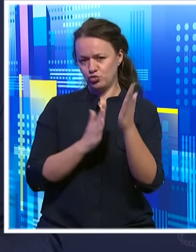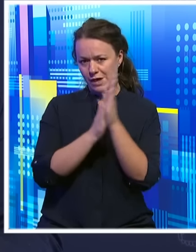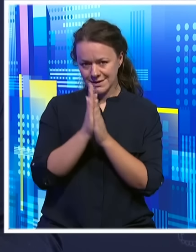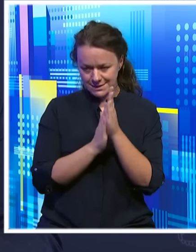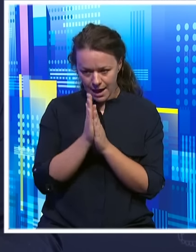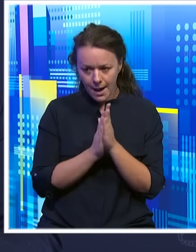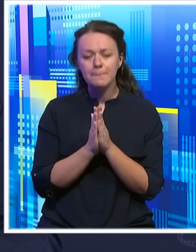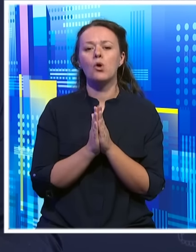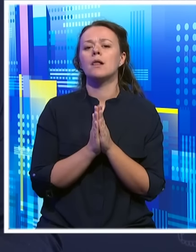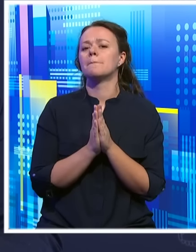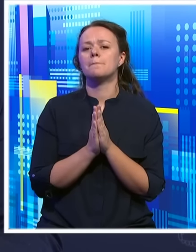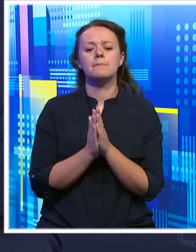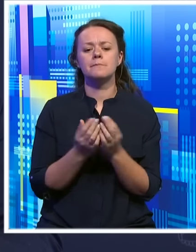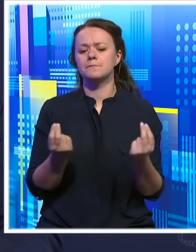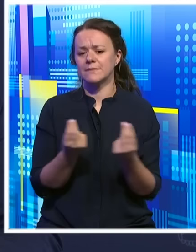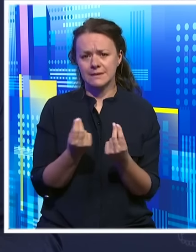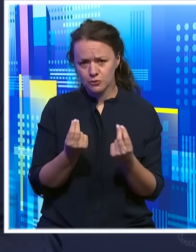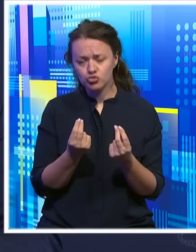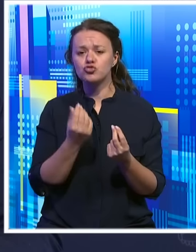jer isključivo ću govoriti o Srbiji,